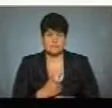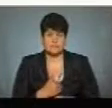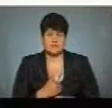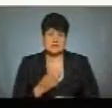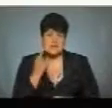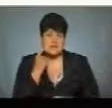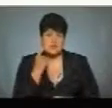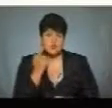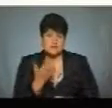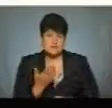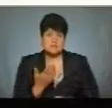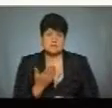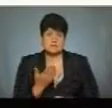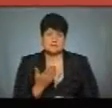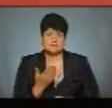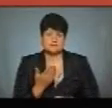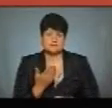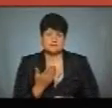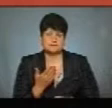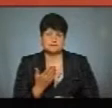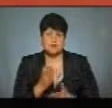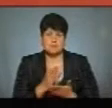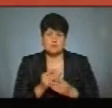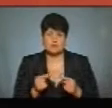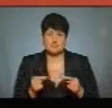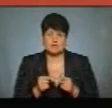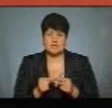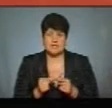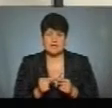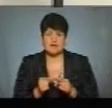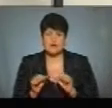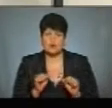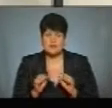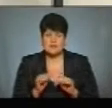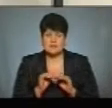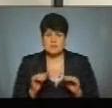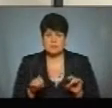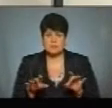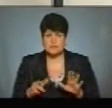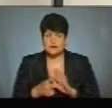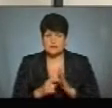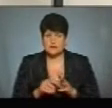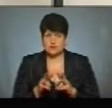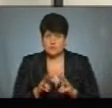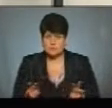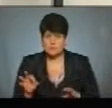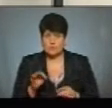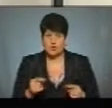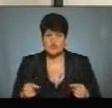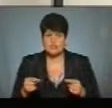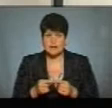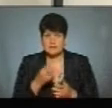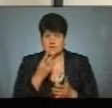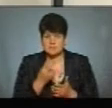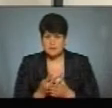це вже на совість. Я думаю, що також має бути якесь чітке регулювання, чи на рівні постанови Кабінету міністрів, про